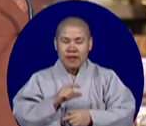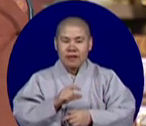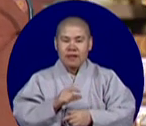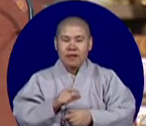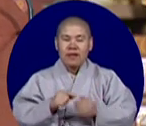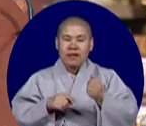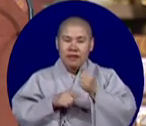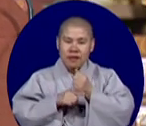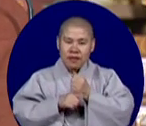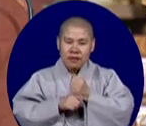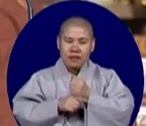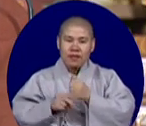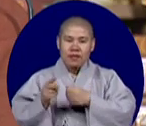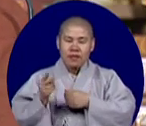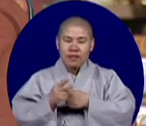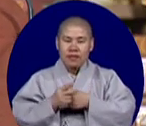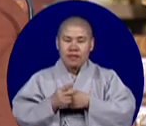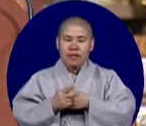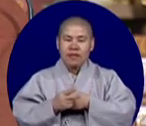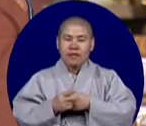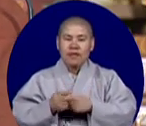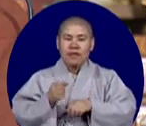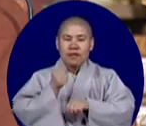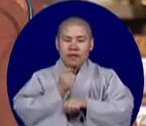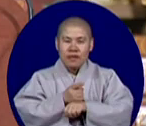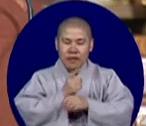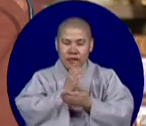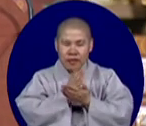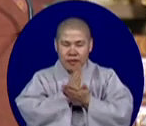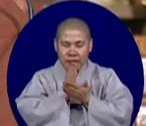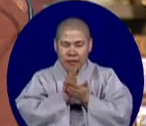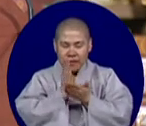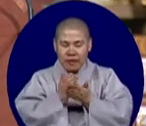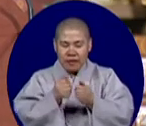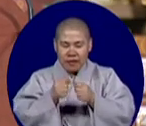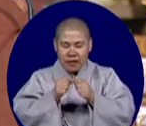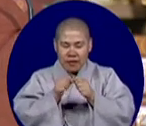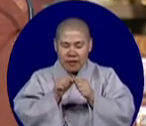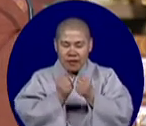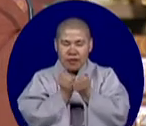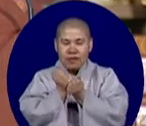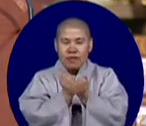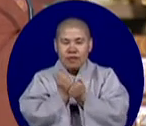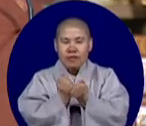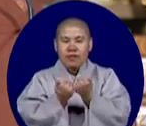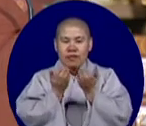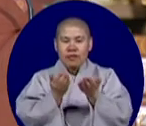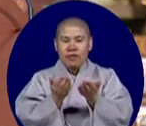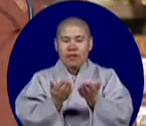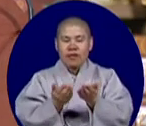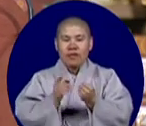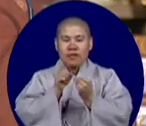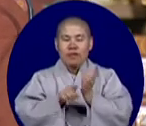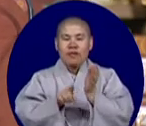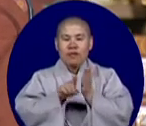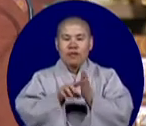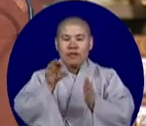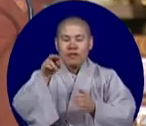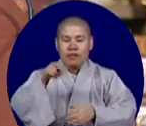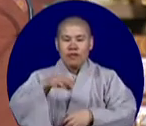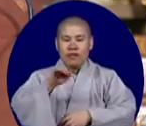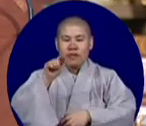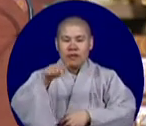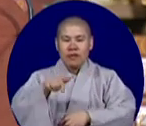정의, 또 의미, 성격 이런 걸 하나하나 분석해서 설명하는 게 그걸 불교의 유식학이라고 그런단